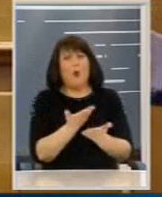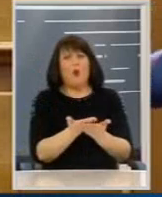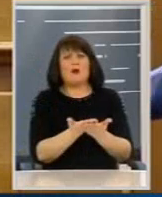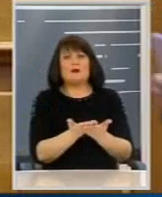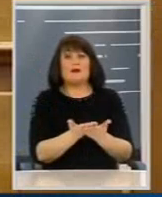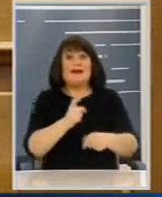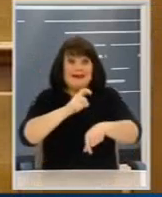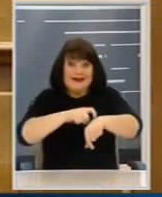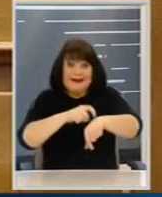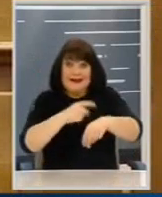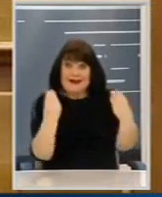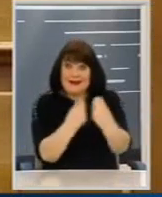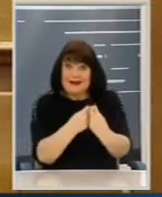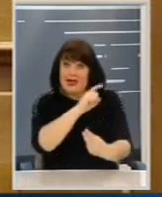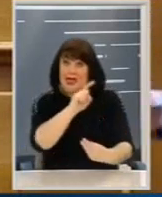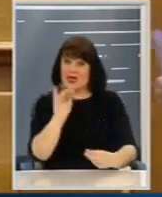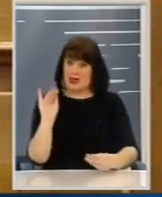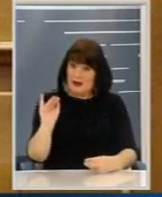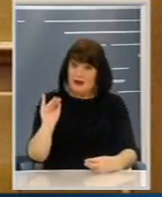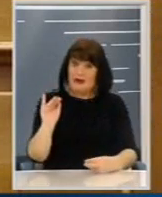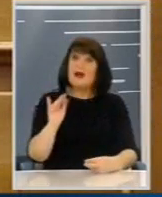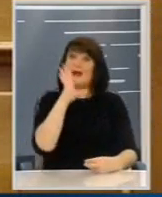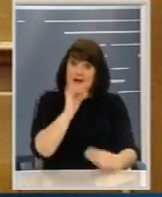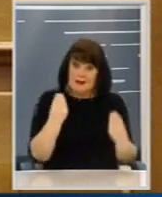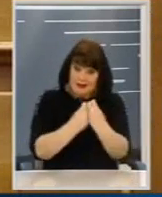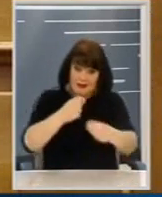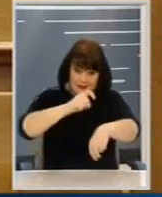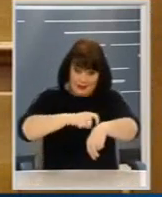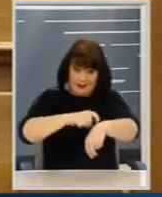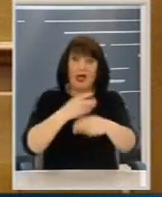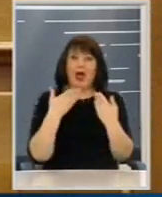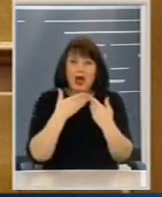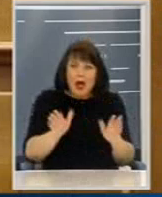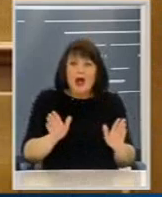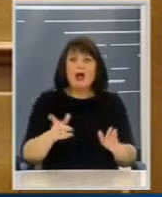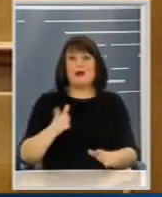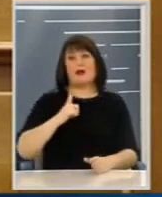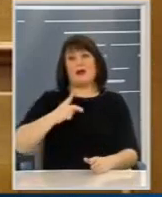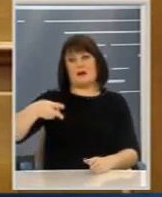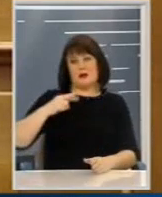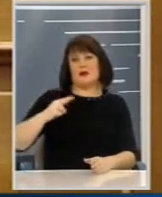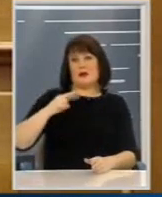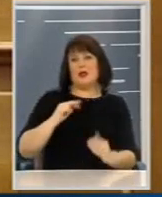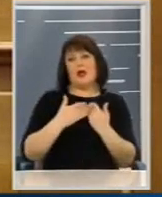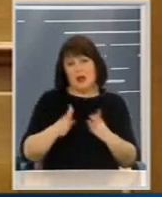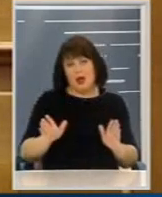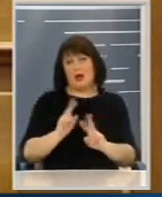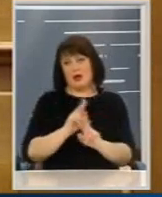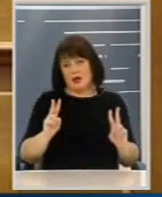είναι επίκαιρα ερωτήματα, πραγματικά επίκαιρα, ευθύτατα, και περιμένουμε ευθύς και